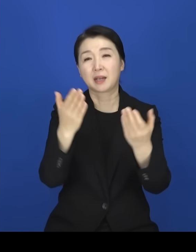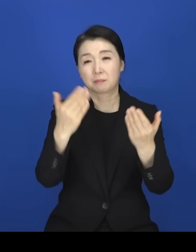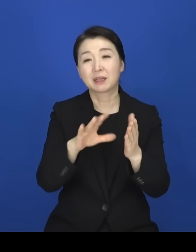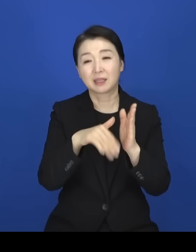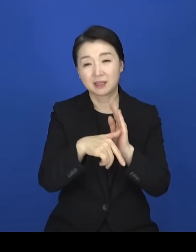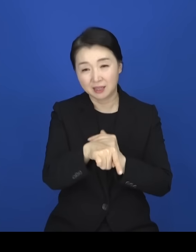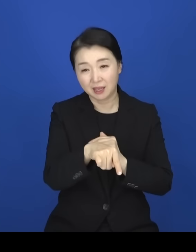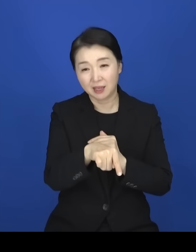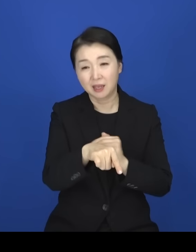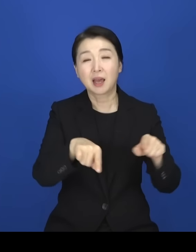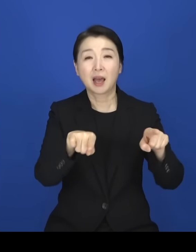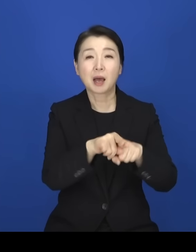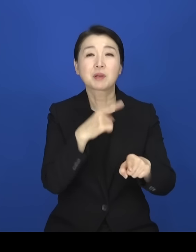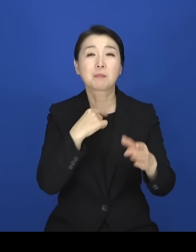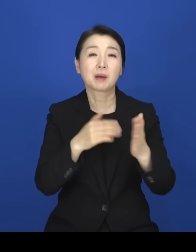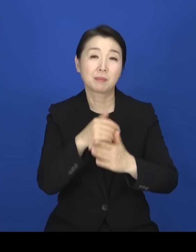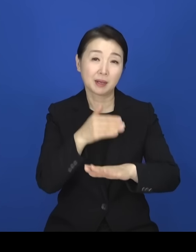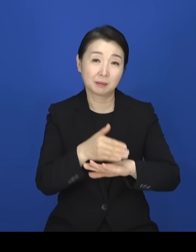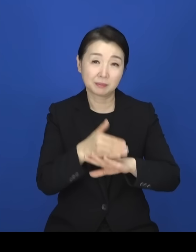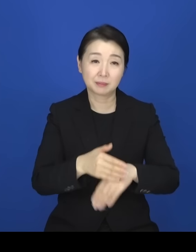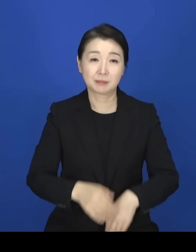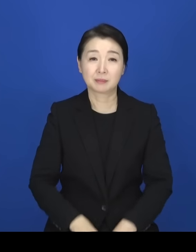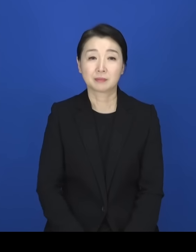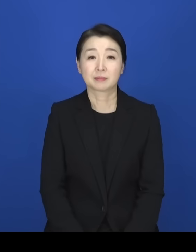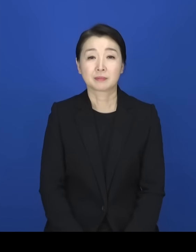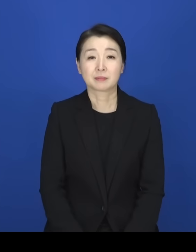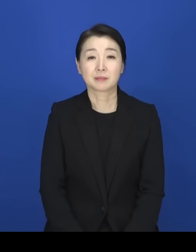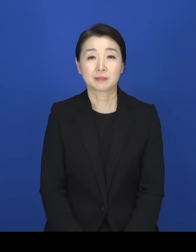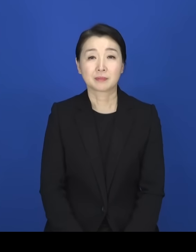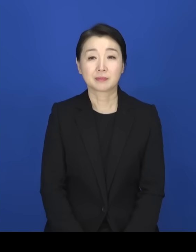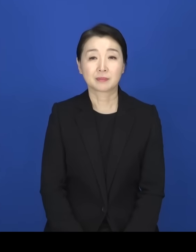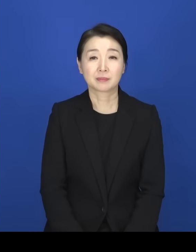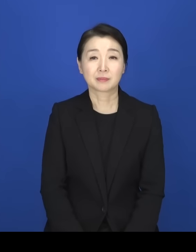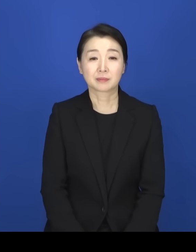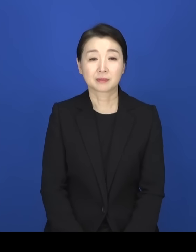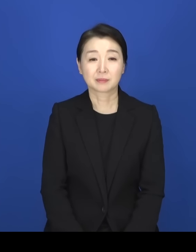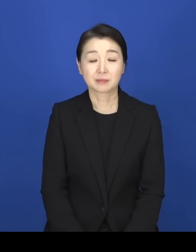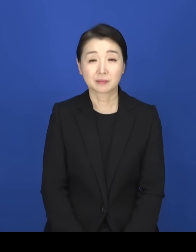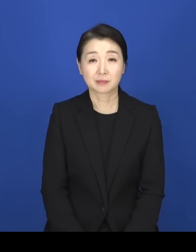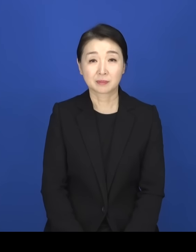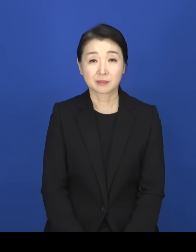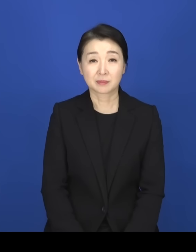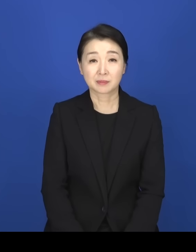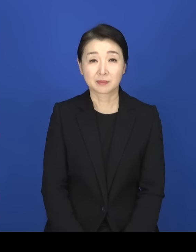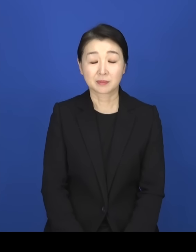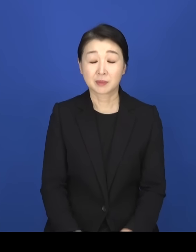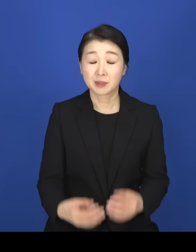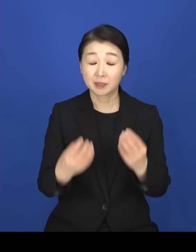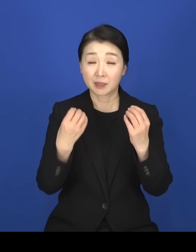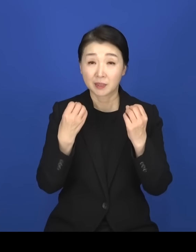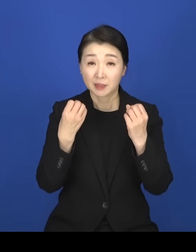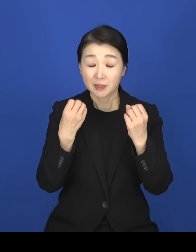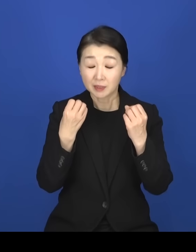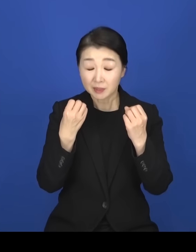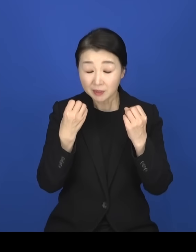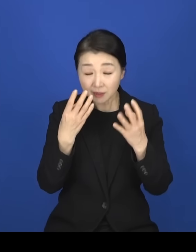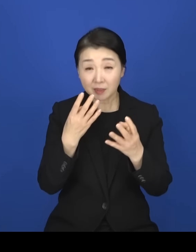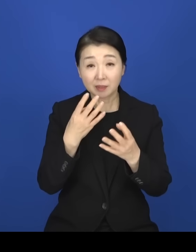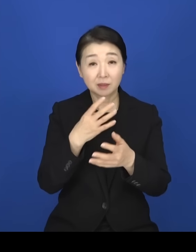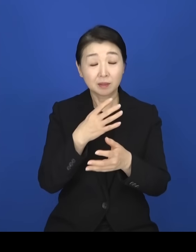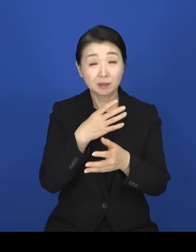예, 개콘의 저희가 황금 같이 때, 했다라는 그렇죠. 건 감사한 시기죠. 예. 네. 그래서 오히려 뭐 신인상도 받았죠. 그러니까. 신인상도 받았죠. 예. 제가